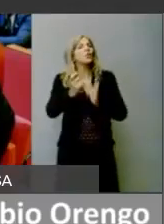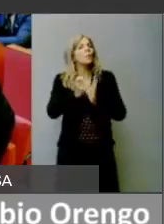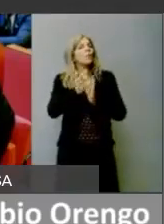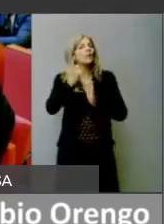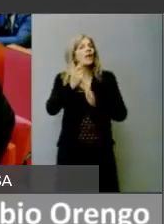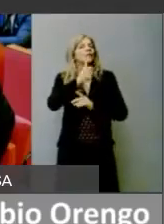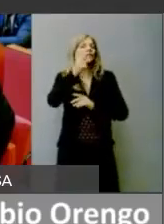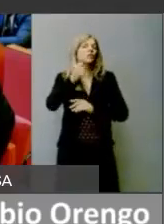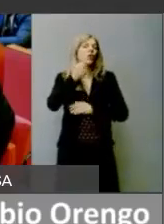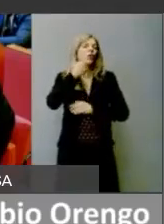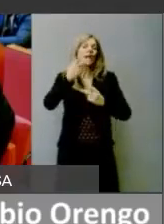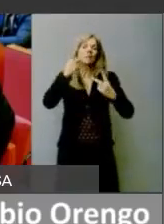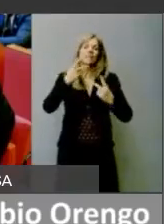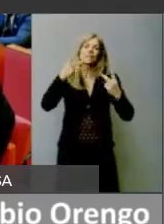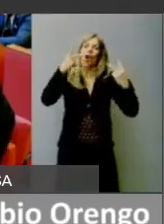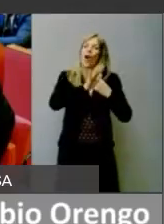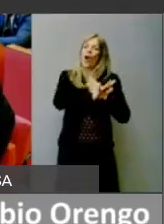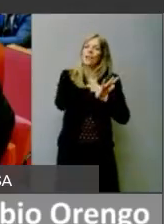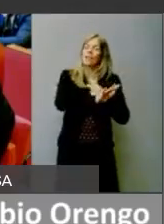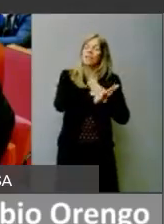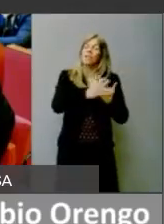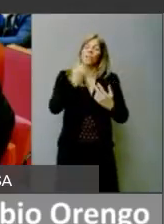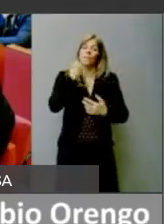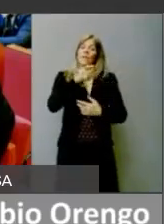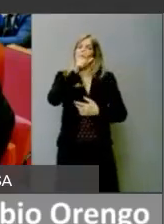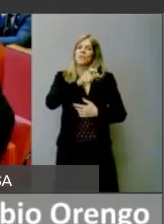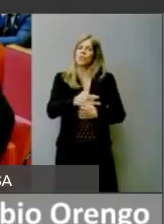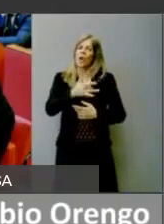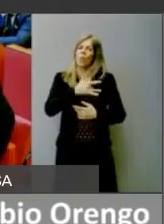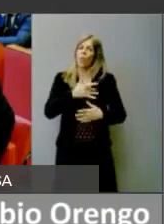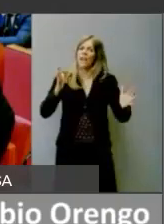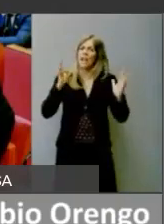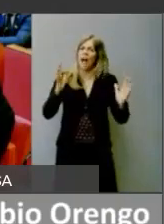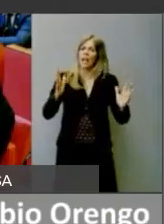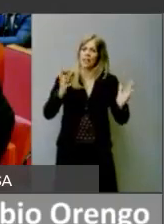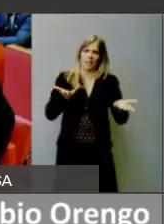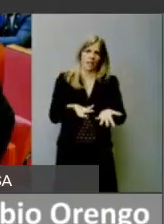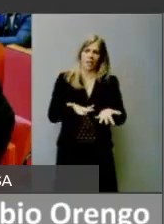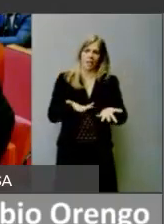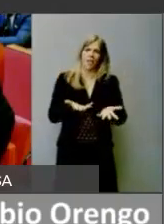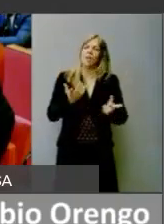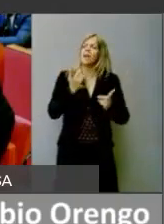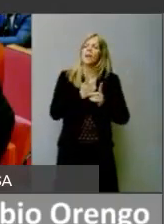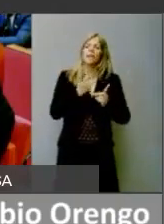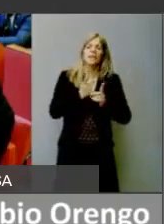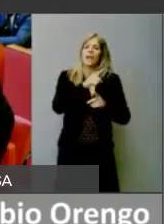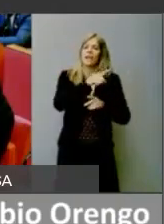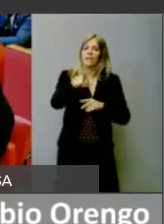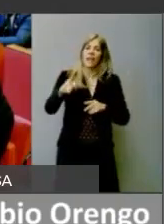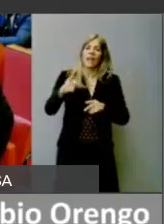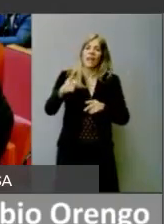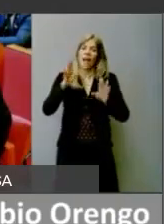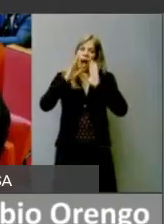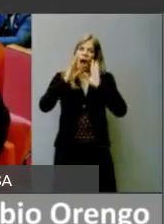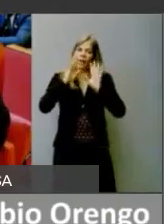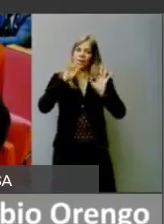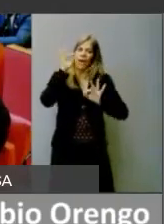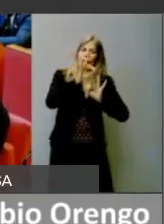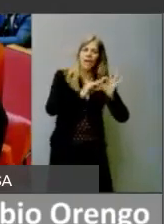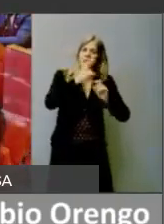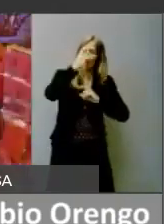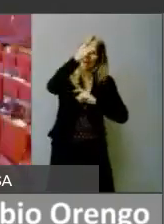sorriso, credo che sia una persona di grande cuore che merita tutta l'attenzione della città. Grazie.